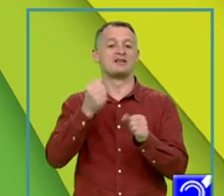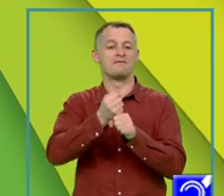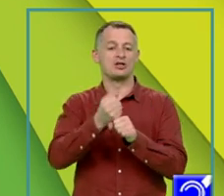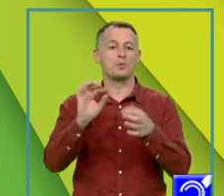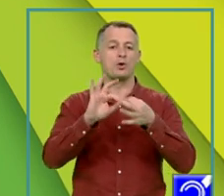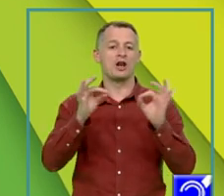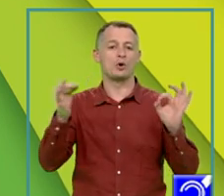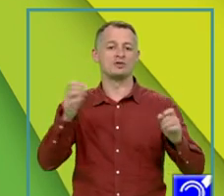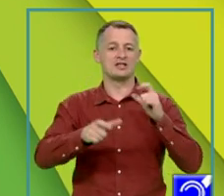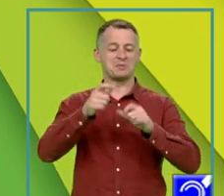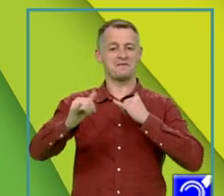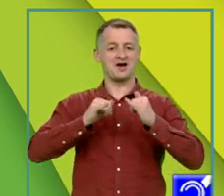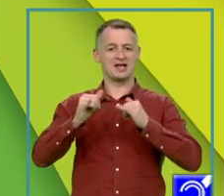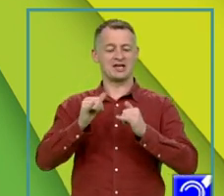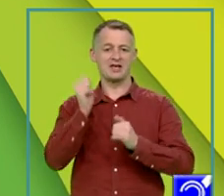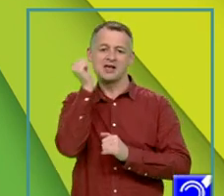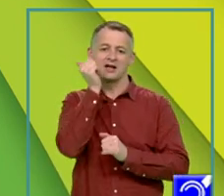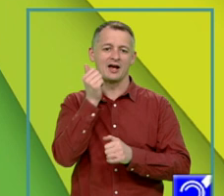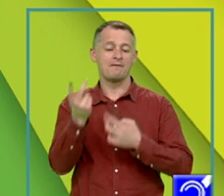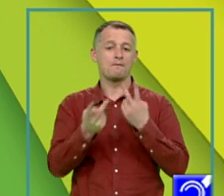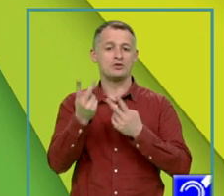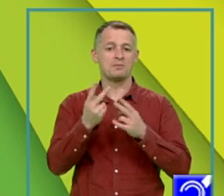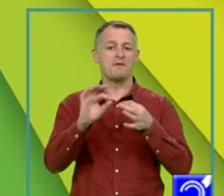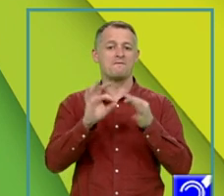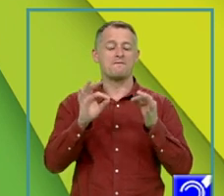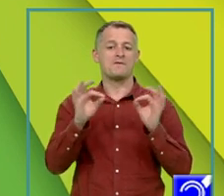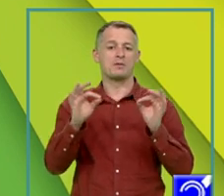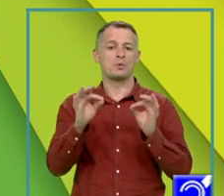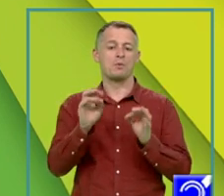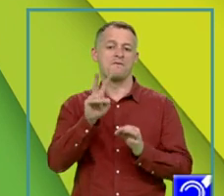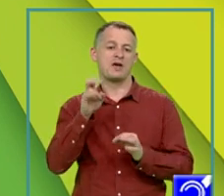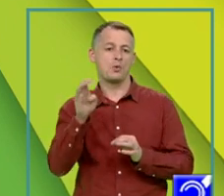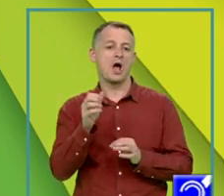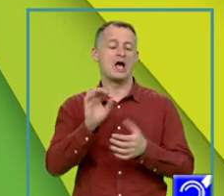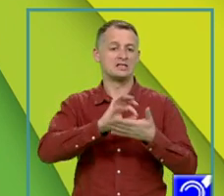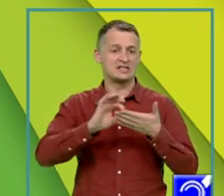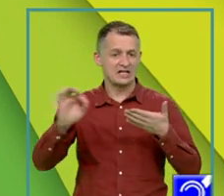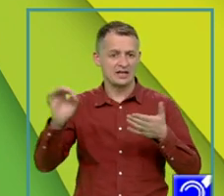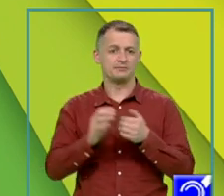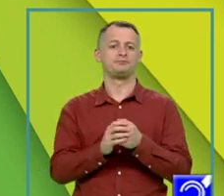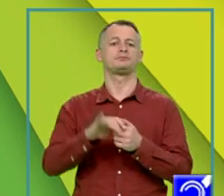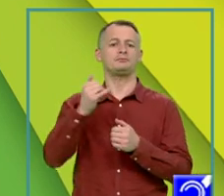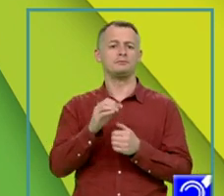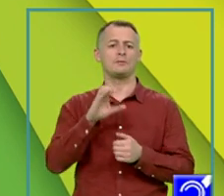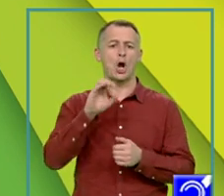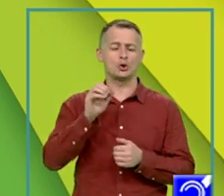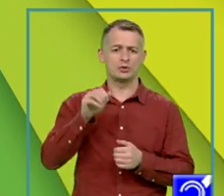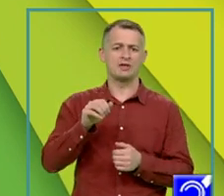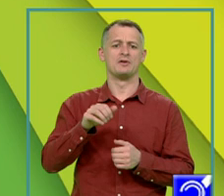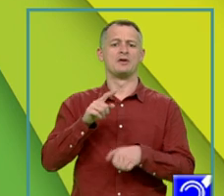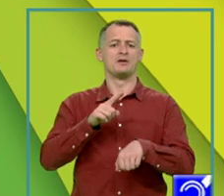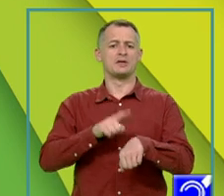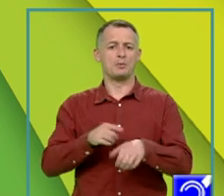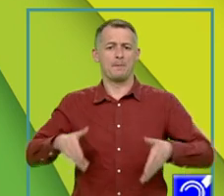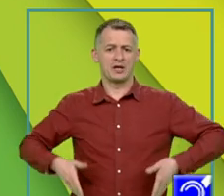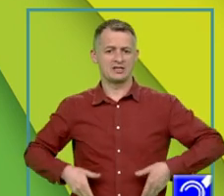enunț despre vacanța de iarnă în care să folosiți verbul a scrie la modul conjunctiv timpul prezent persoana a doua singular și